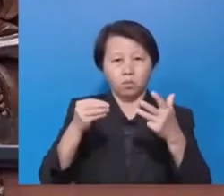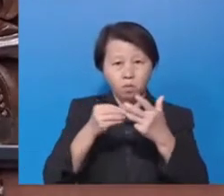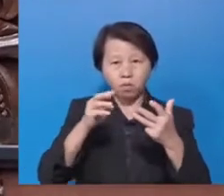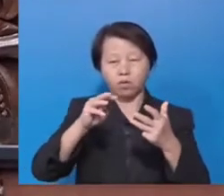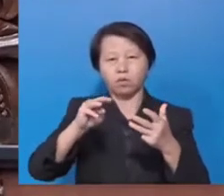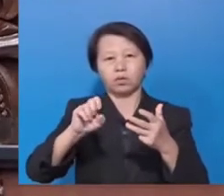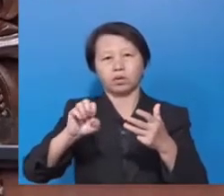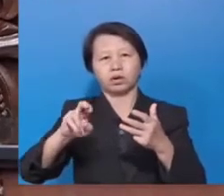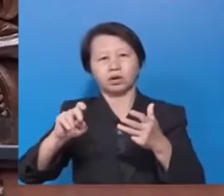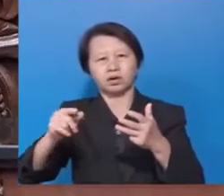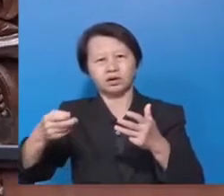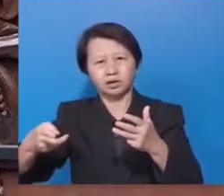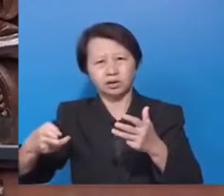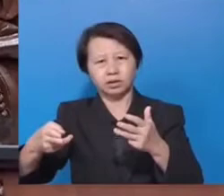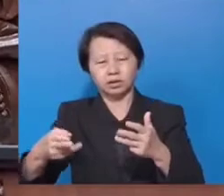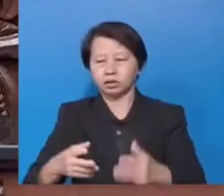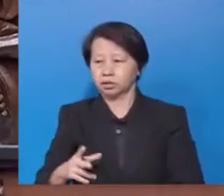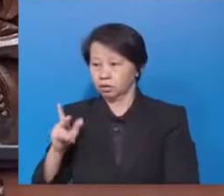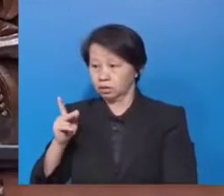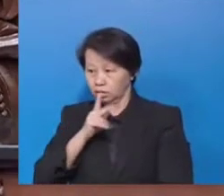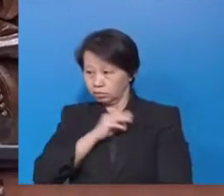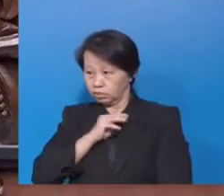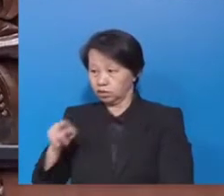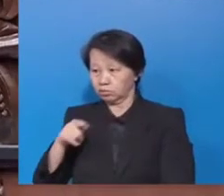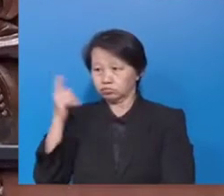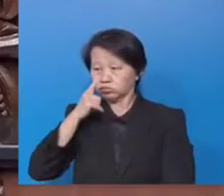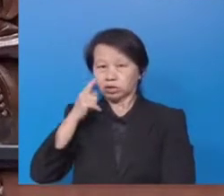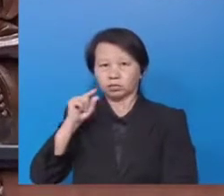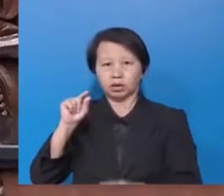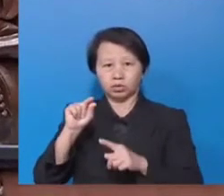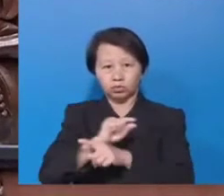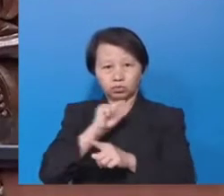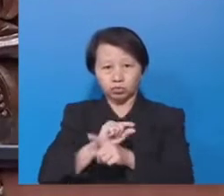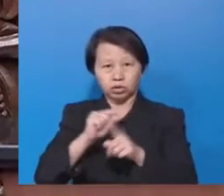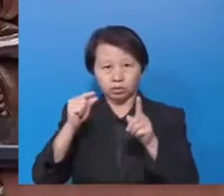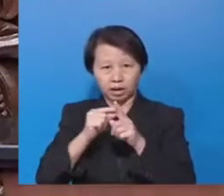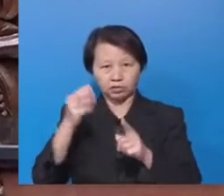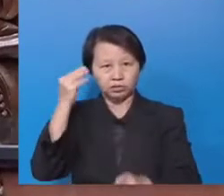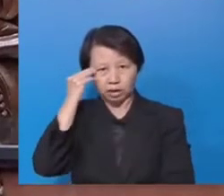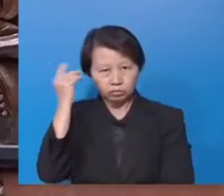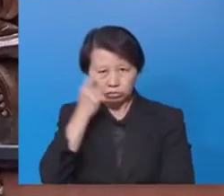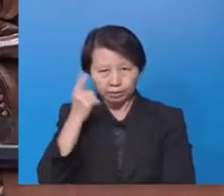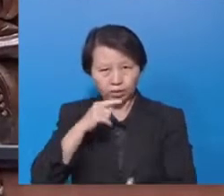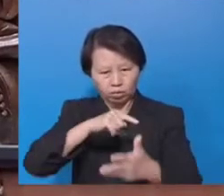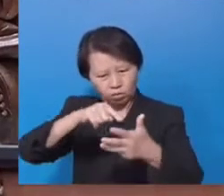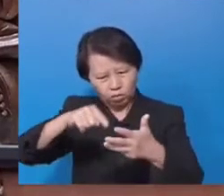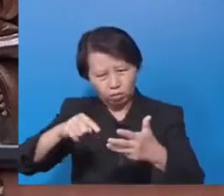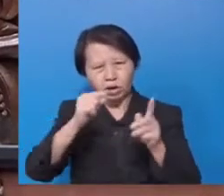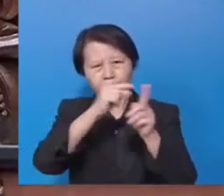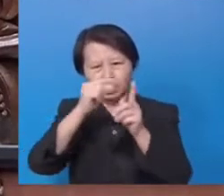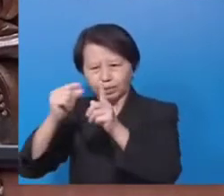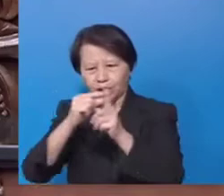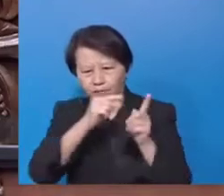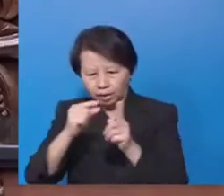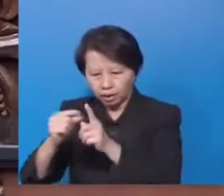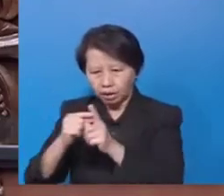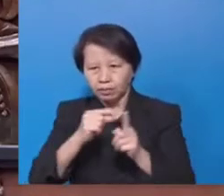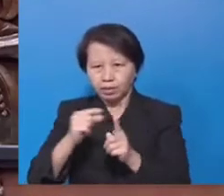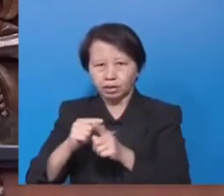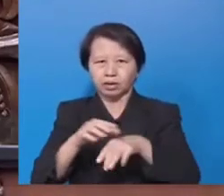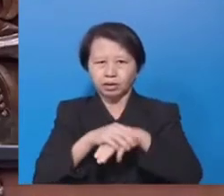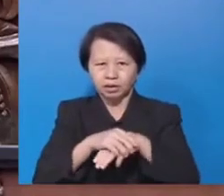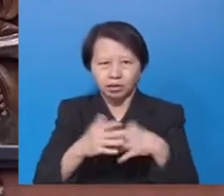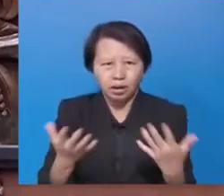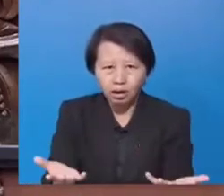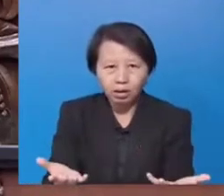sering Apakah Kementerian Tidak mau menggunakan istilah base kebangsaan pidsus alam saya